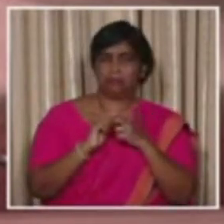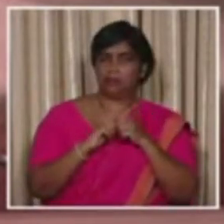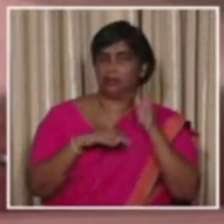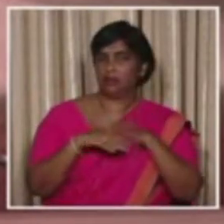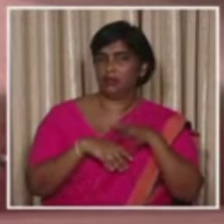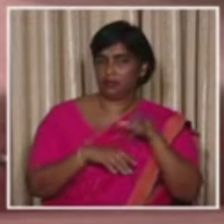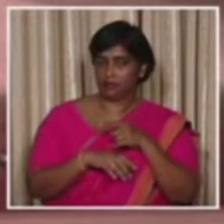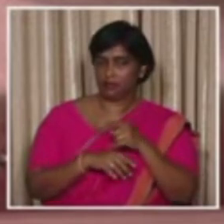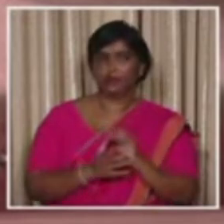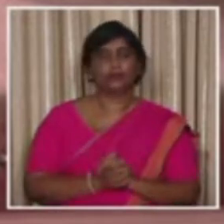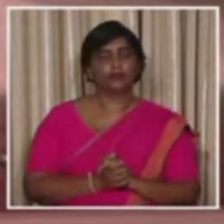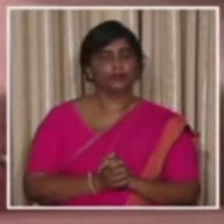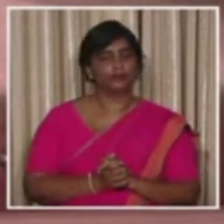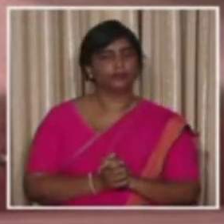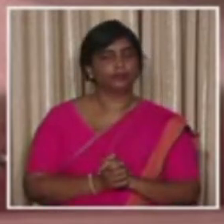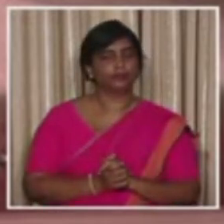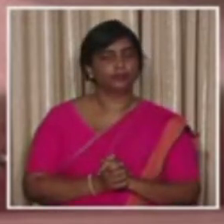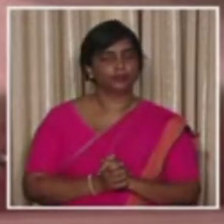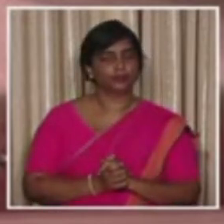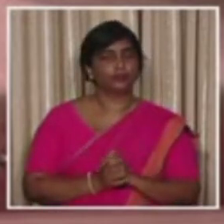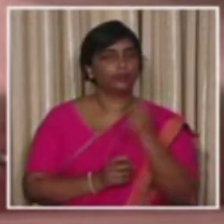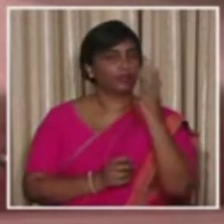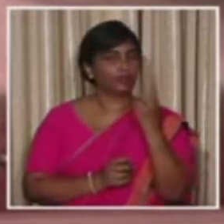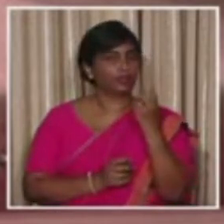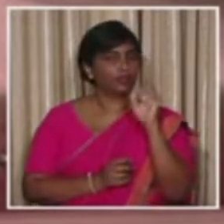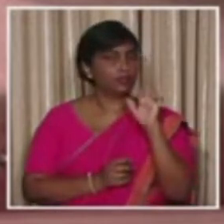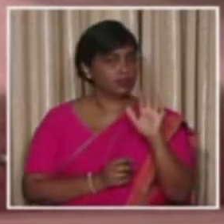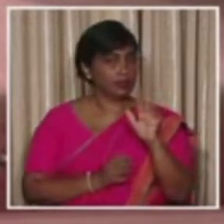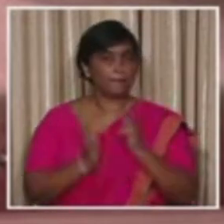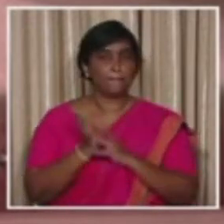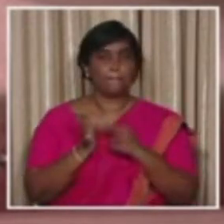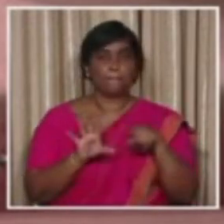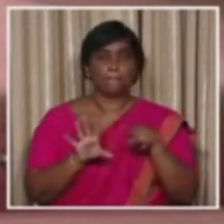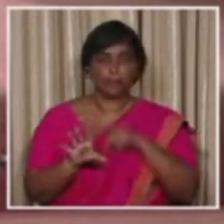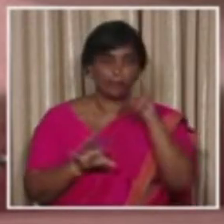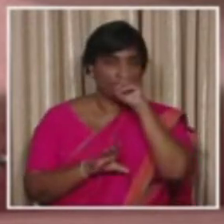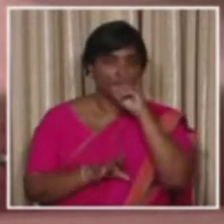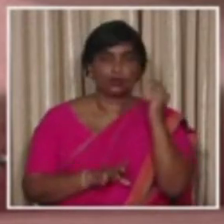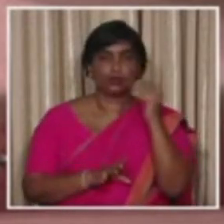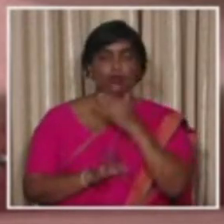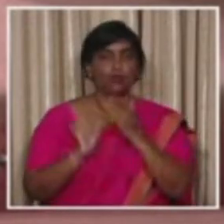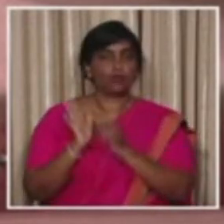எப்படி 2009 மே மாதம் முள்ளிவாய்க்காலிலே ஒரு படுகொலை